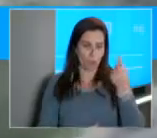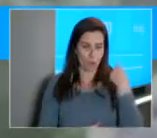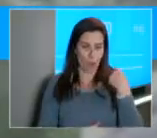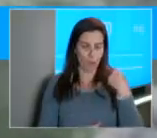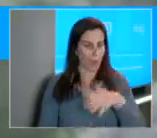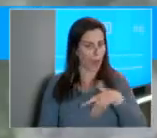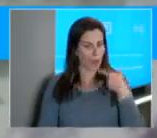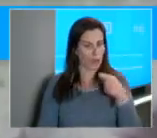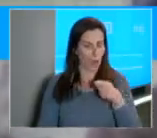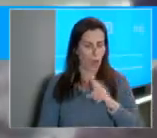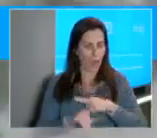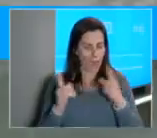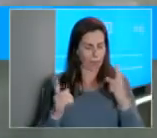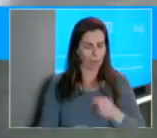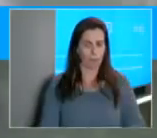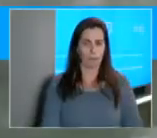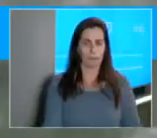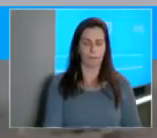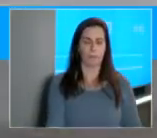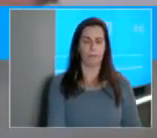שעבר בתחושות אחרות?